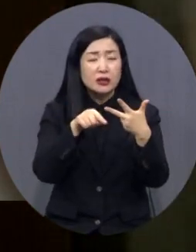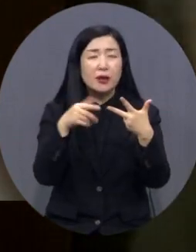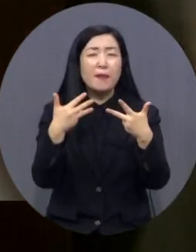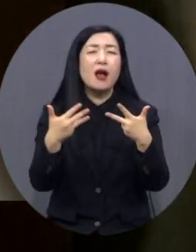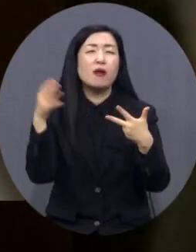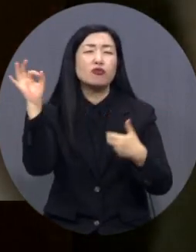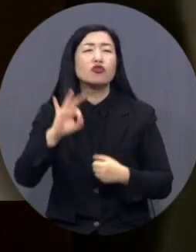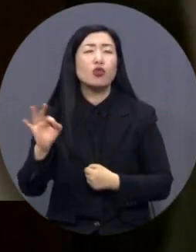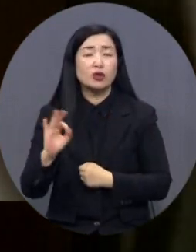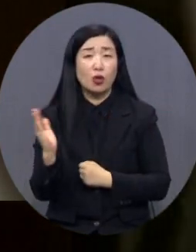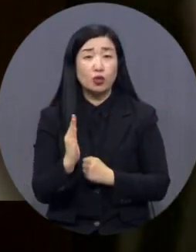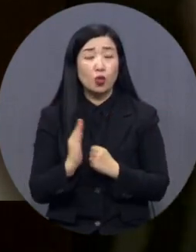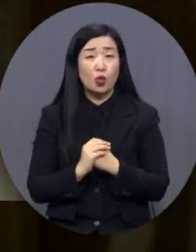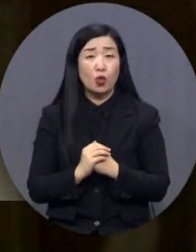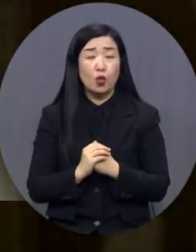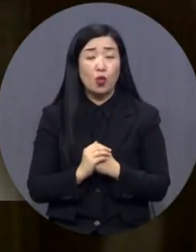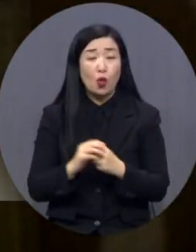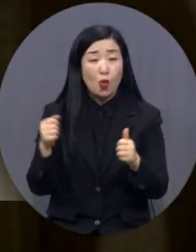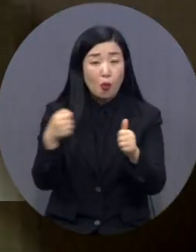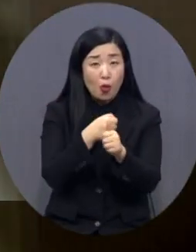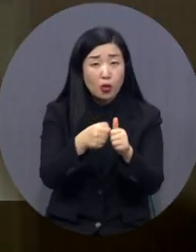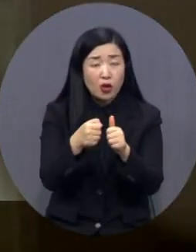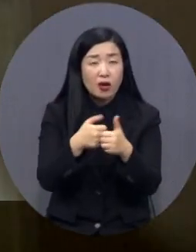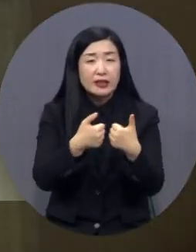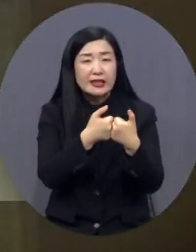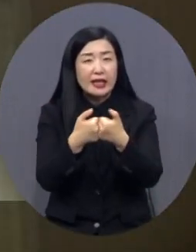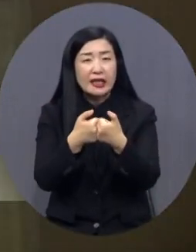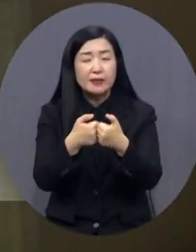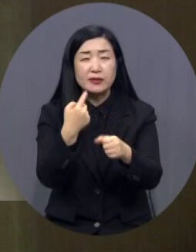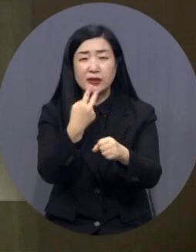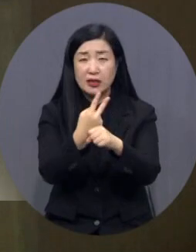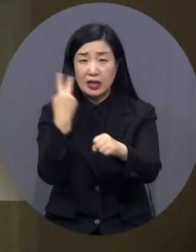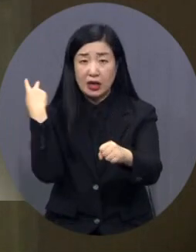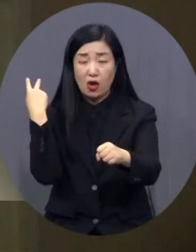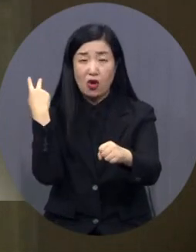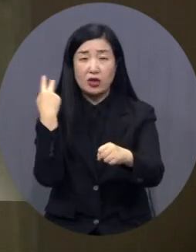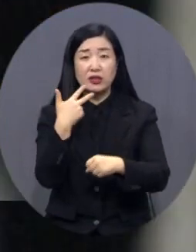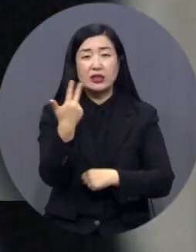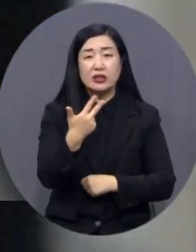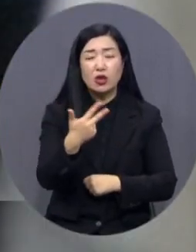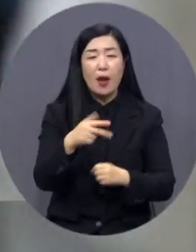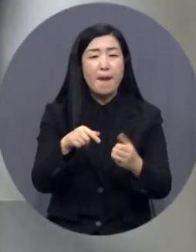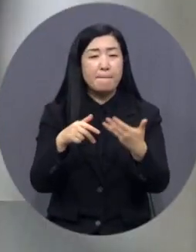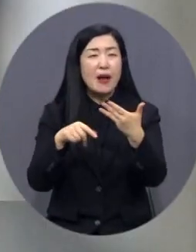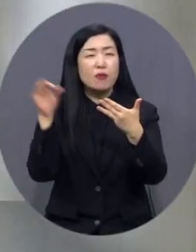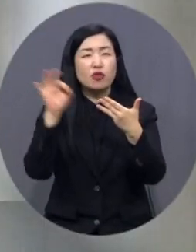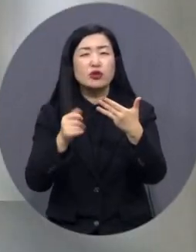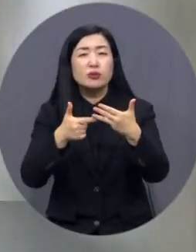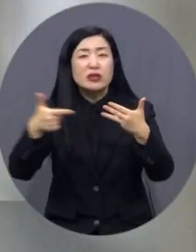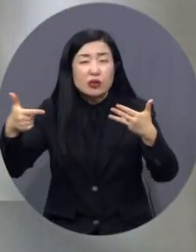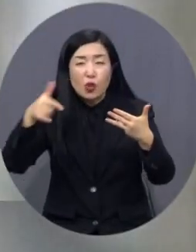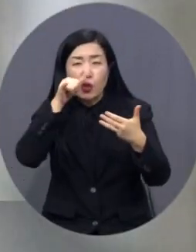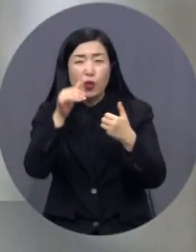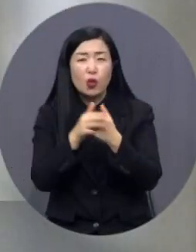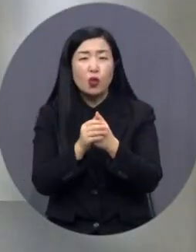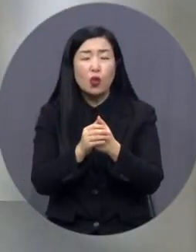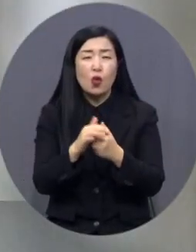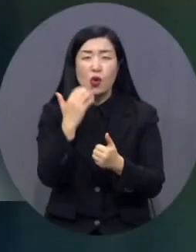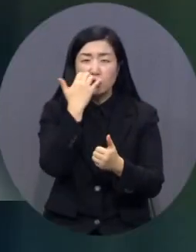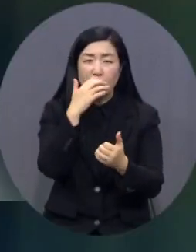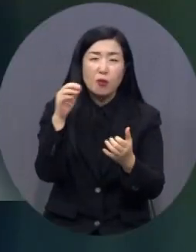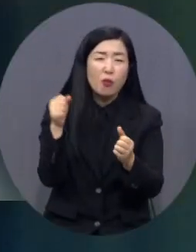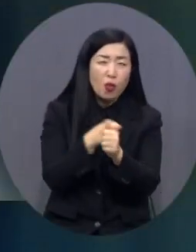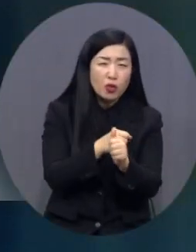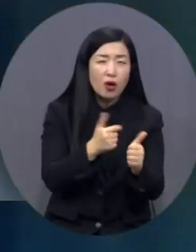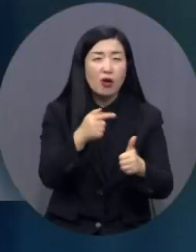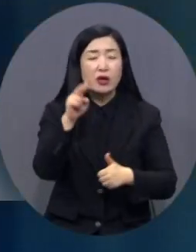차지했습니다 가정폭력 상담은 제작년 7,900원에서 88% 늘었고 이어 성폭력 피해 상담이